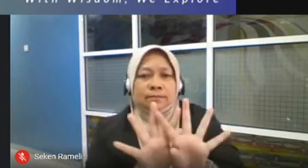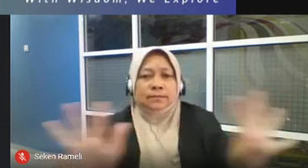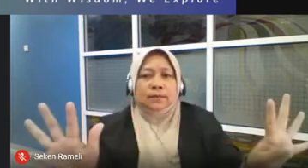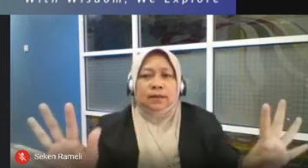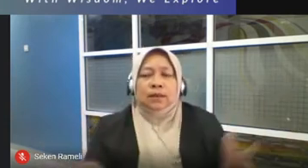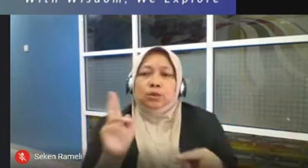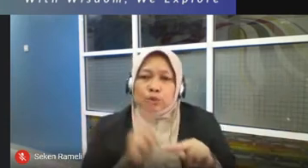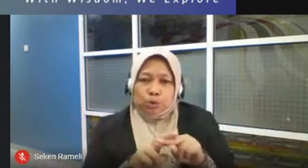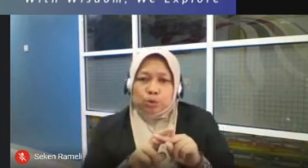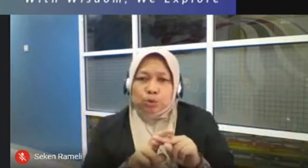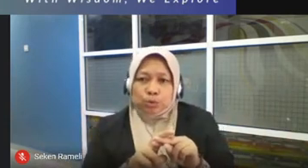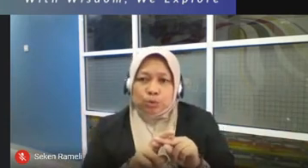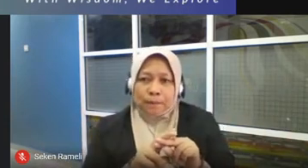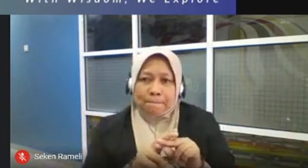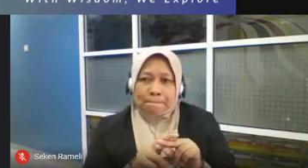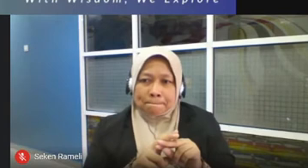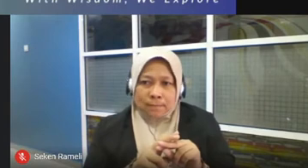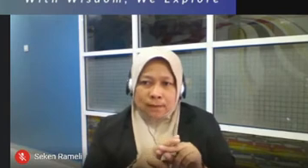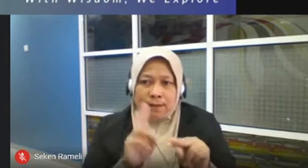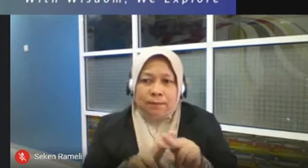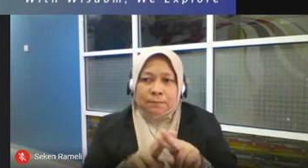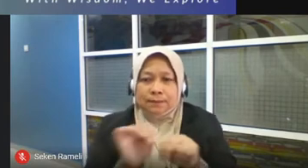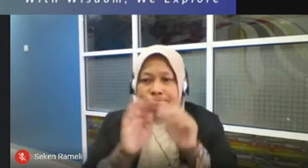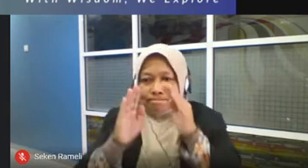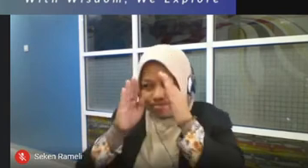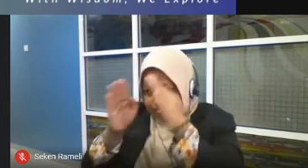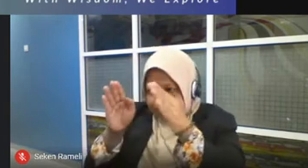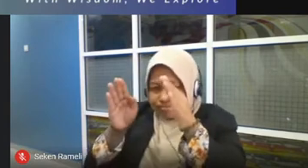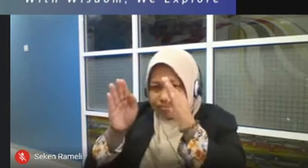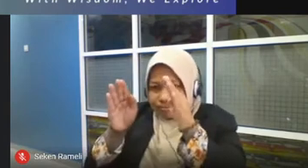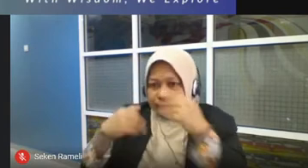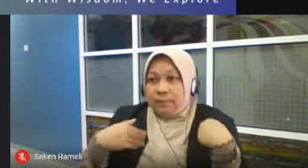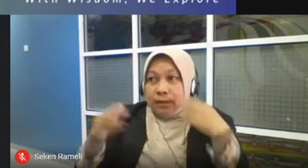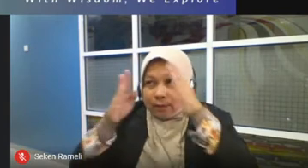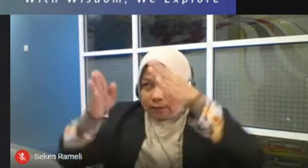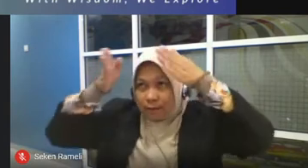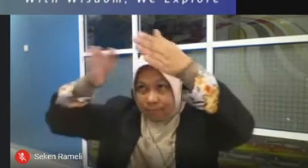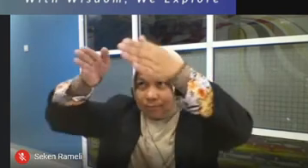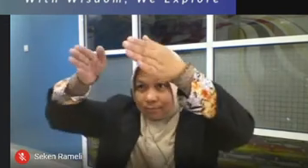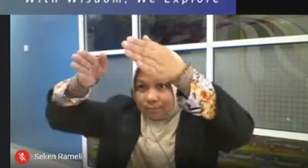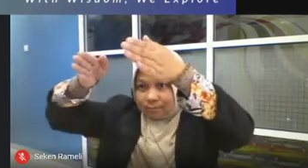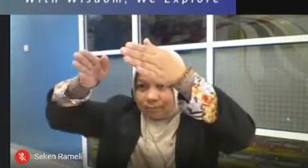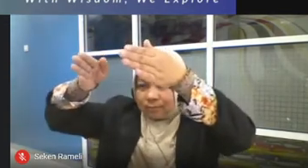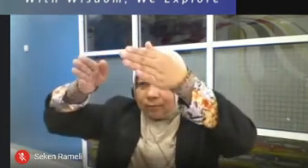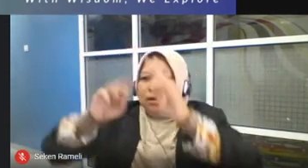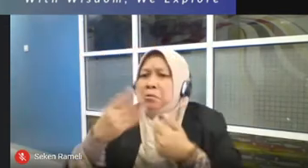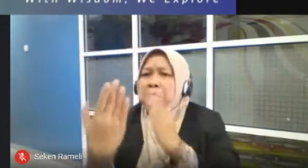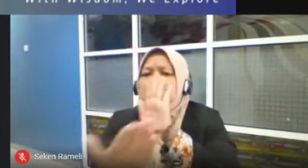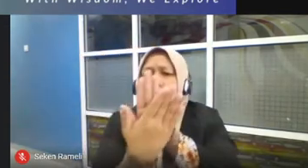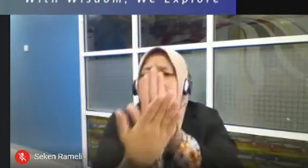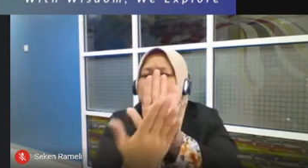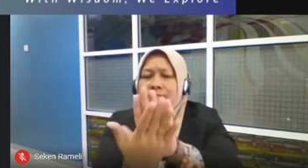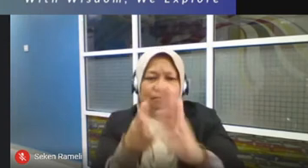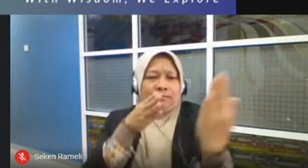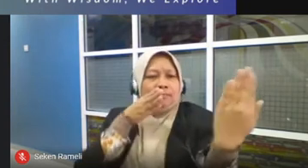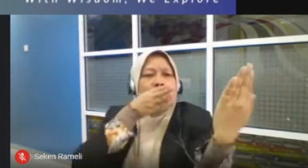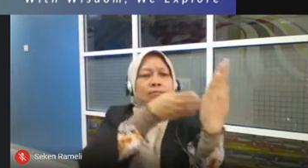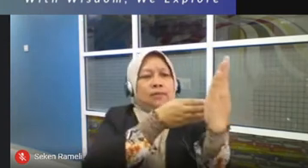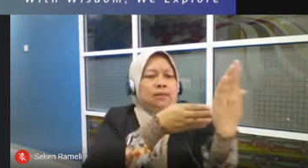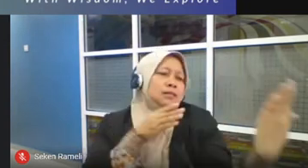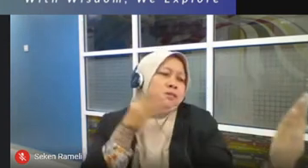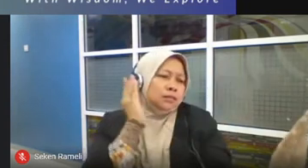akan duduk di tepi, saya akan menghadap badan saya di dinding, di satu dinding ataupun wall. Saya akan start